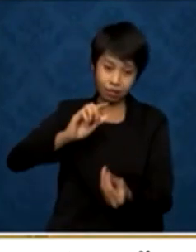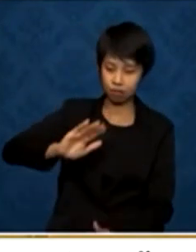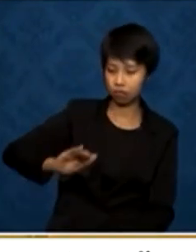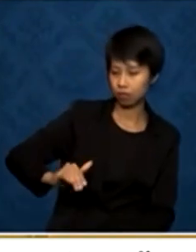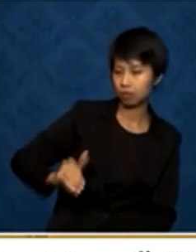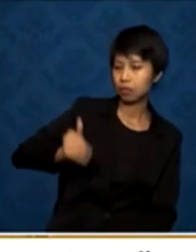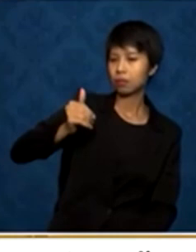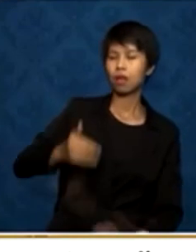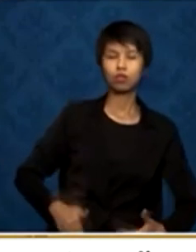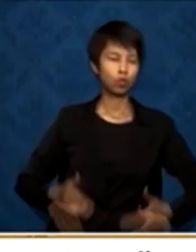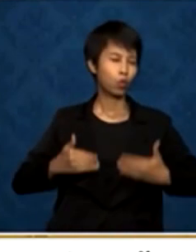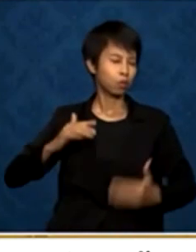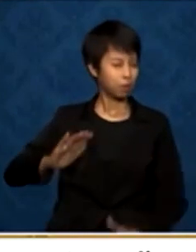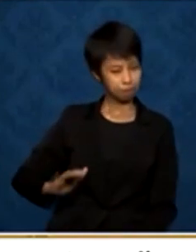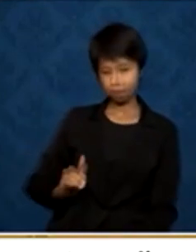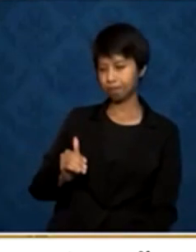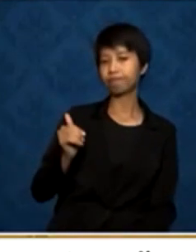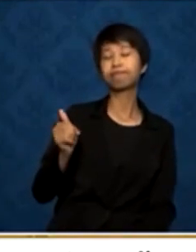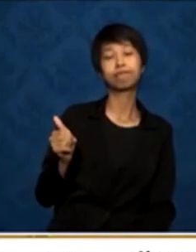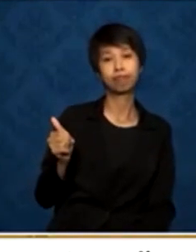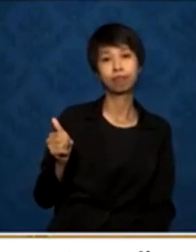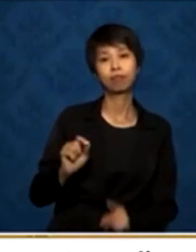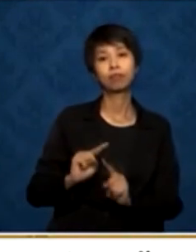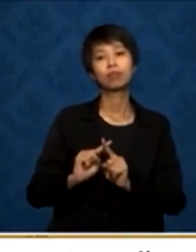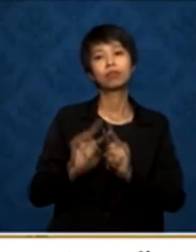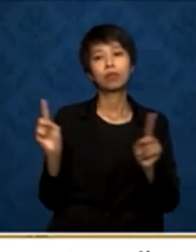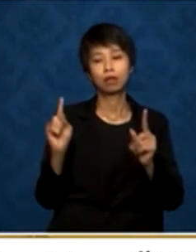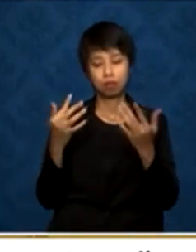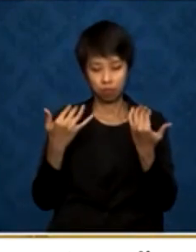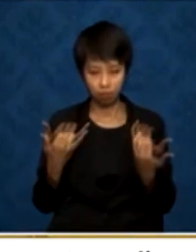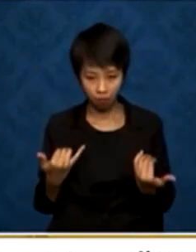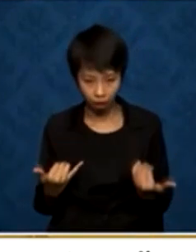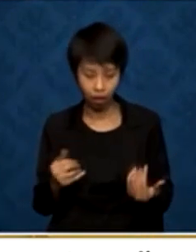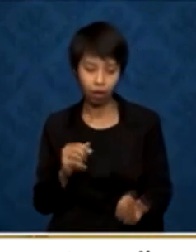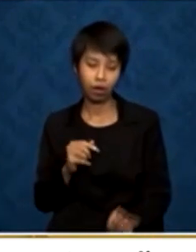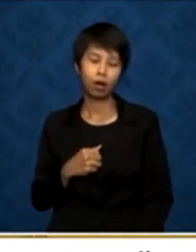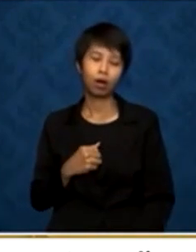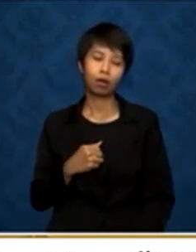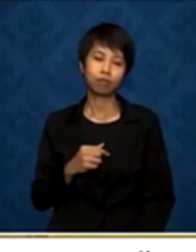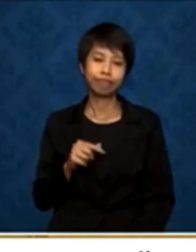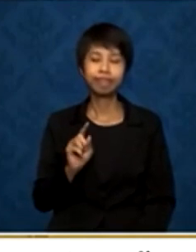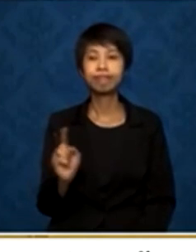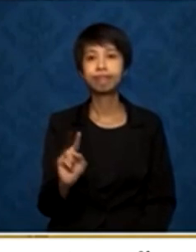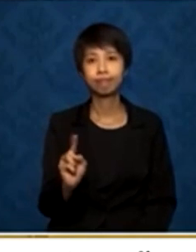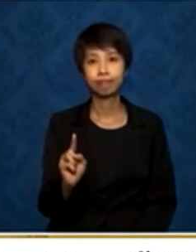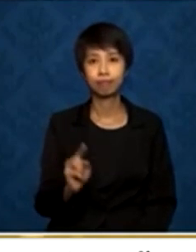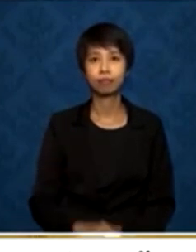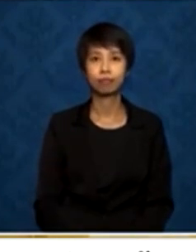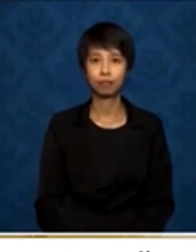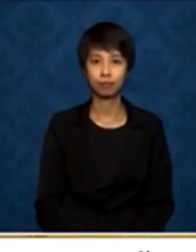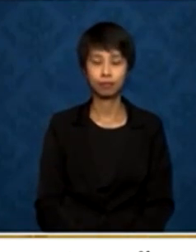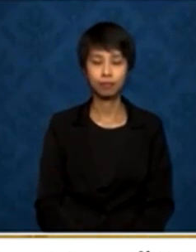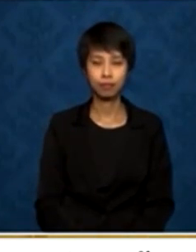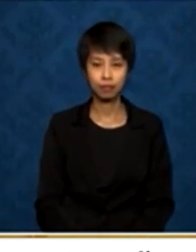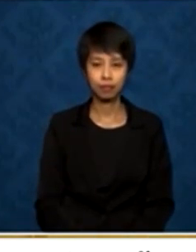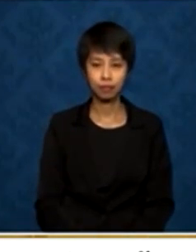ท้องดีขึ้นแต่สิ่งที่พี่น้องประชาชนกลับพบคือการ